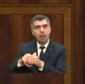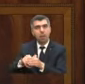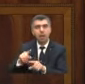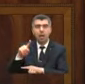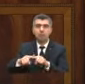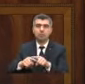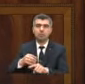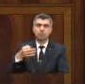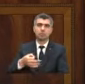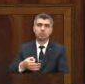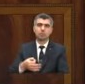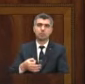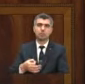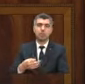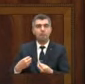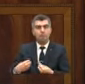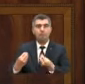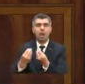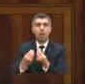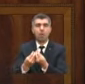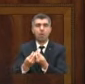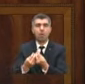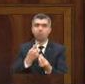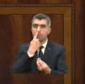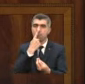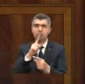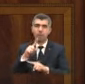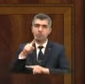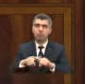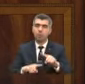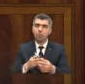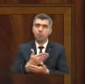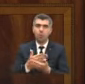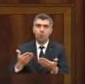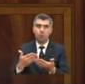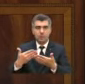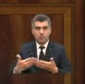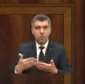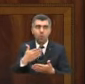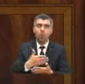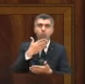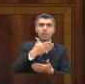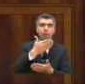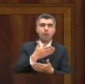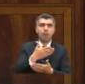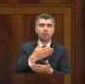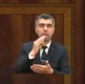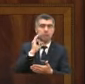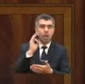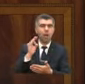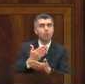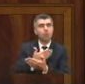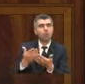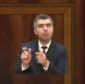متفق معكم، انا انضم اليكم في استنكاره وفي رفضه الان ومستقبلا، لانه لا يليق بكرامه